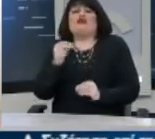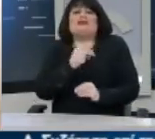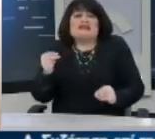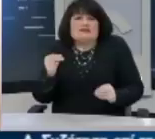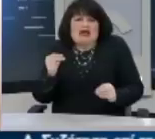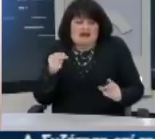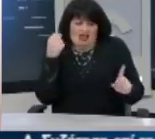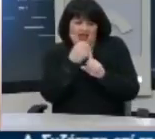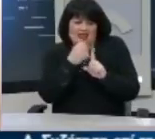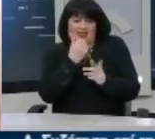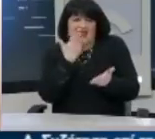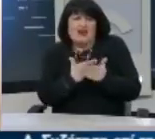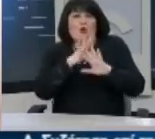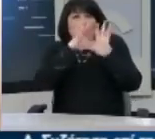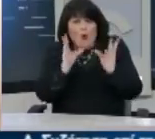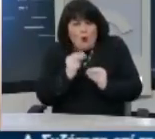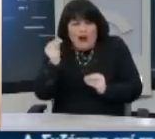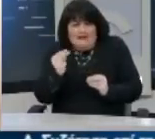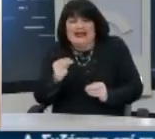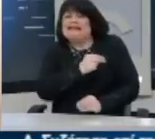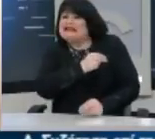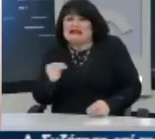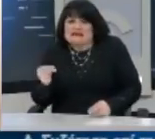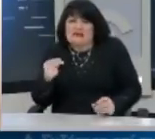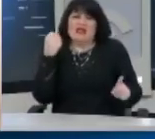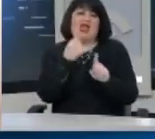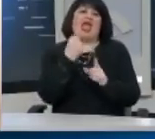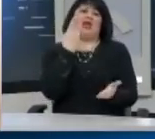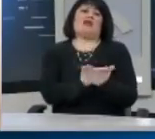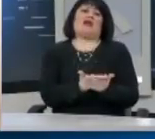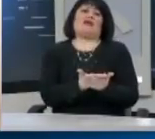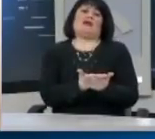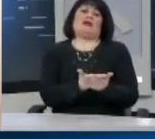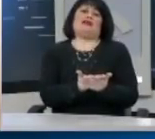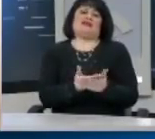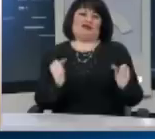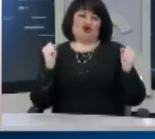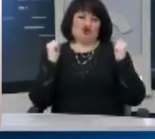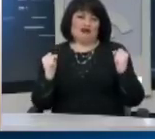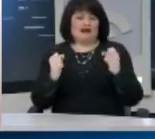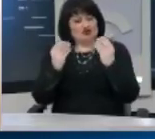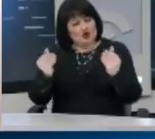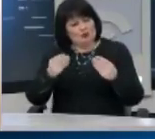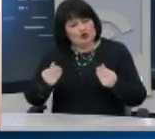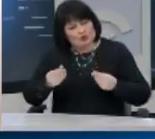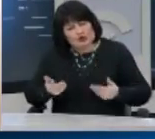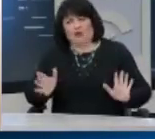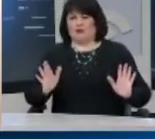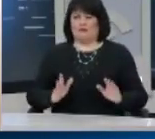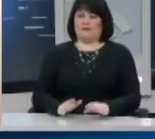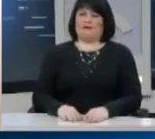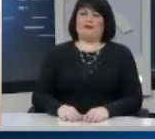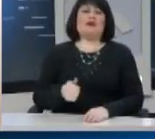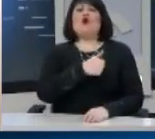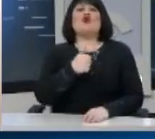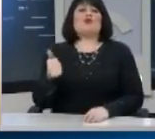διεκδίκηση αυτά όλα είναι διεκδίκηση η οποία έμεινε ζωντανή και με αυτούς τους τρόπους δεν είναι